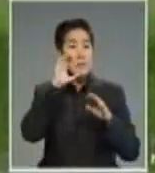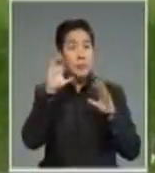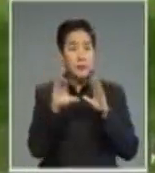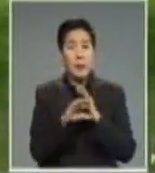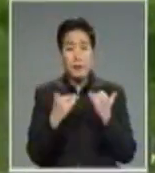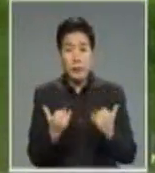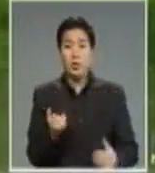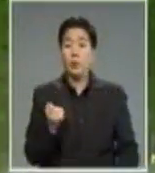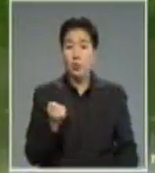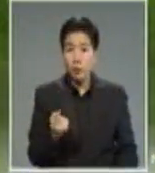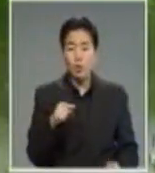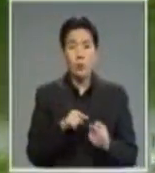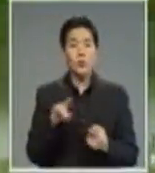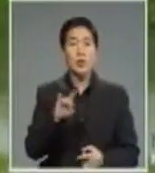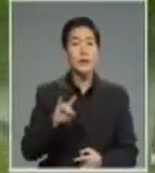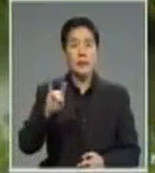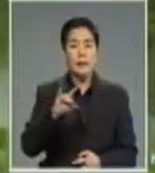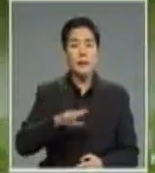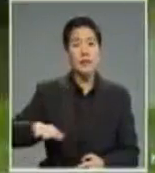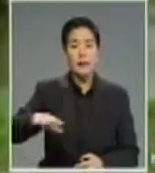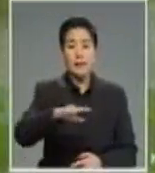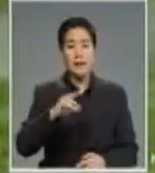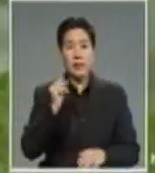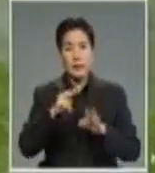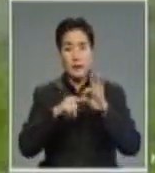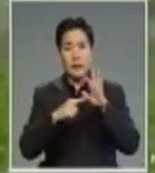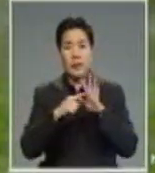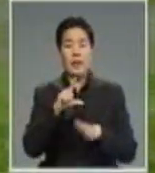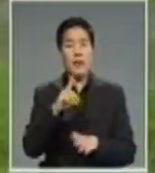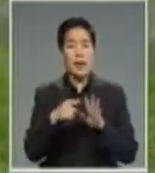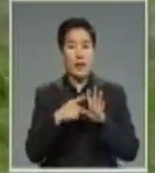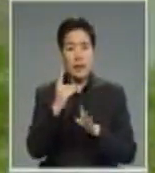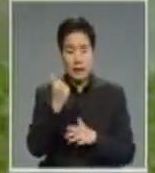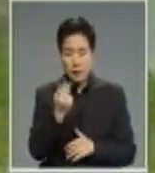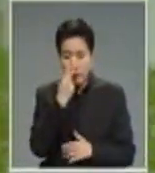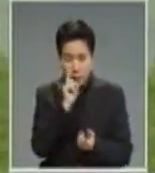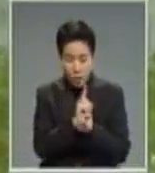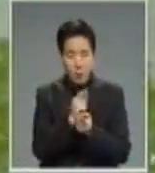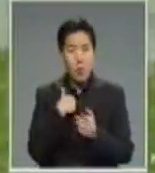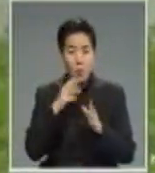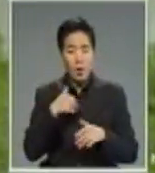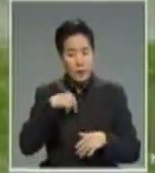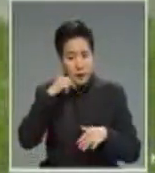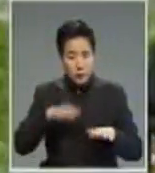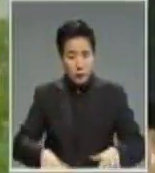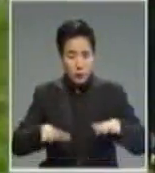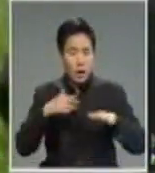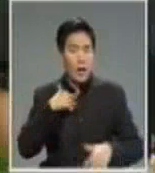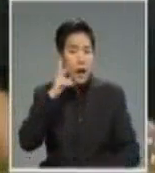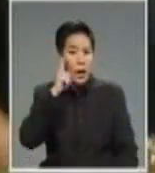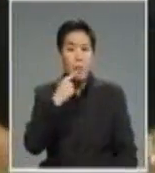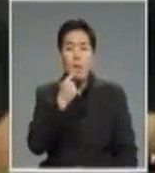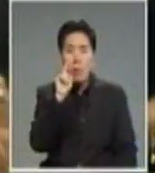ดๆนะคะที่สวนสัตว์ทุ่งท่าลาดในจังหวัดนครศรีธรรมราชค่ะคุณผู้ชมจะเห็นว่ายังคงมีน้ำท่วมขังนะคะเมื่อวานนี้มีกระแสข่าวออก